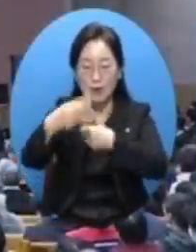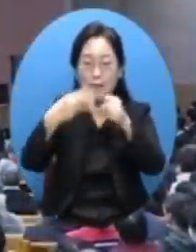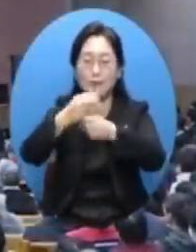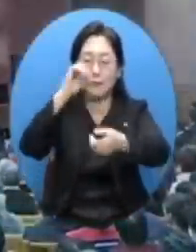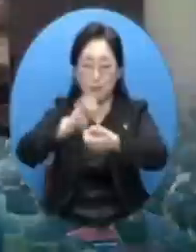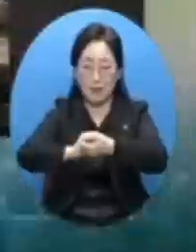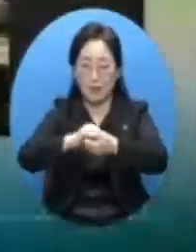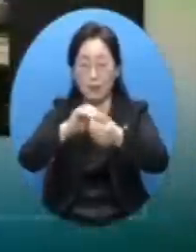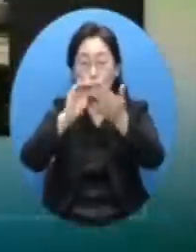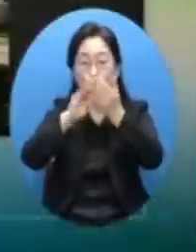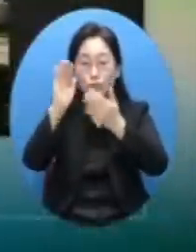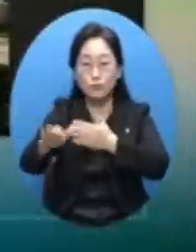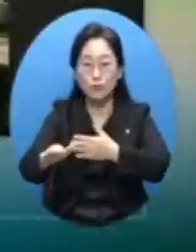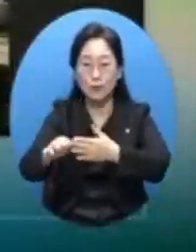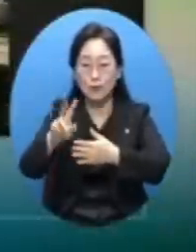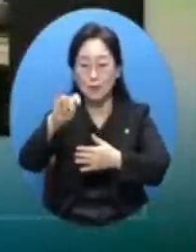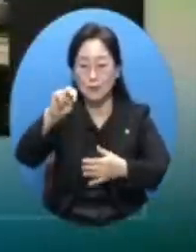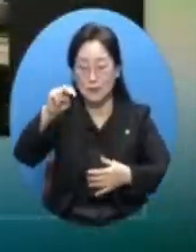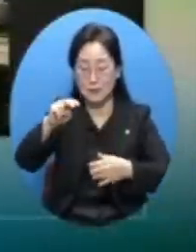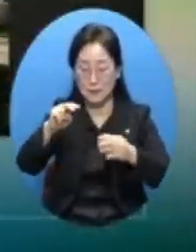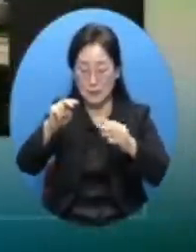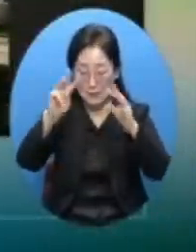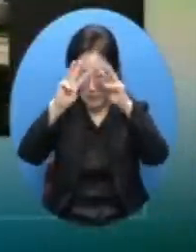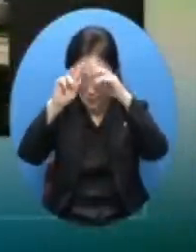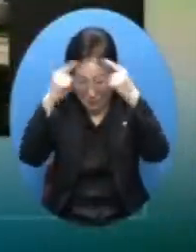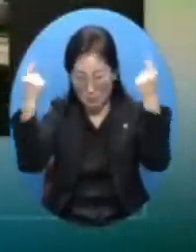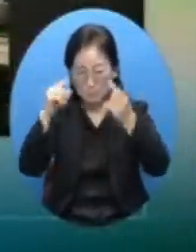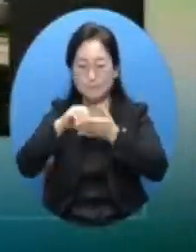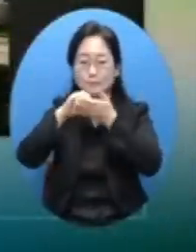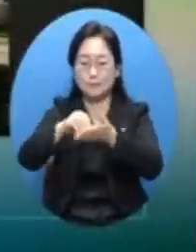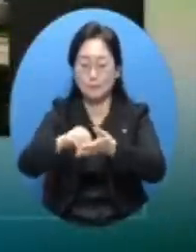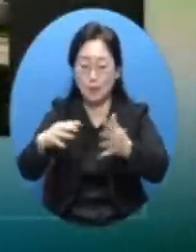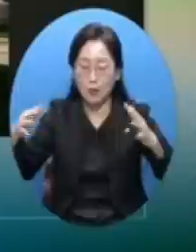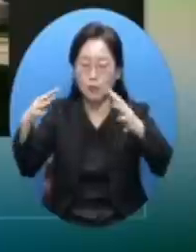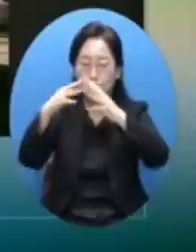미시간 대학교에 입학을 합니다. 그래서 건축가의 꿈을 꾸는데